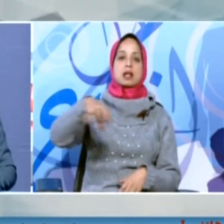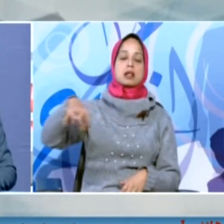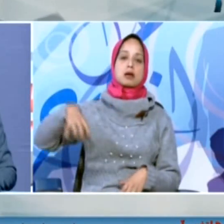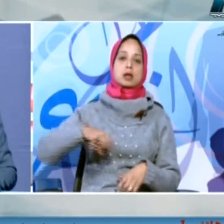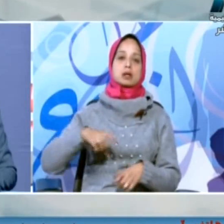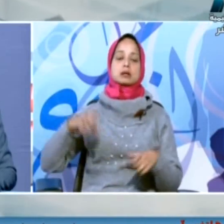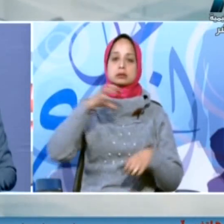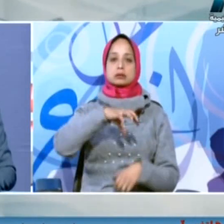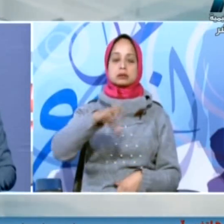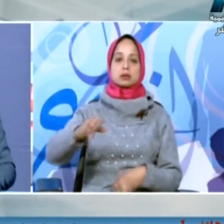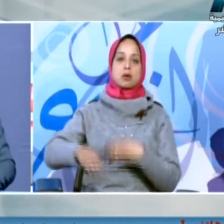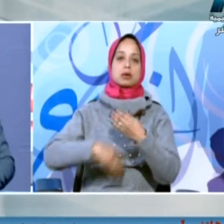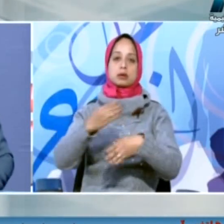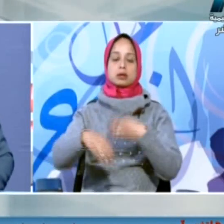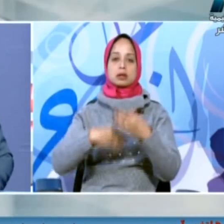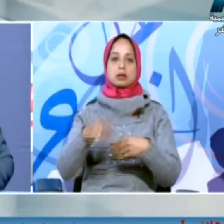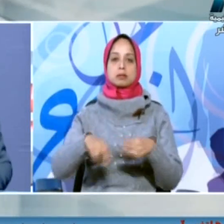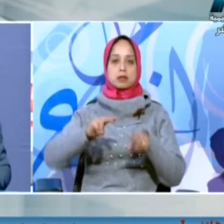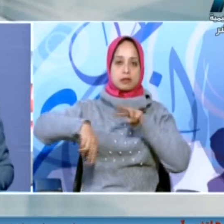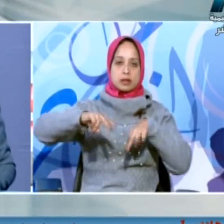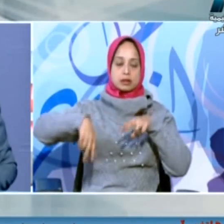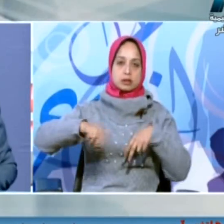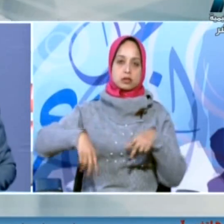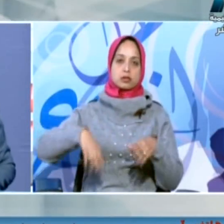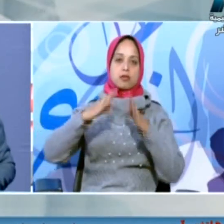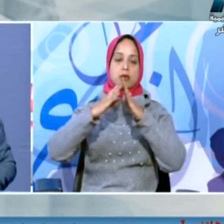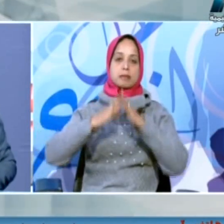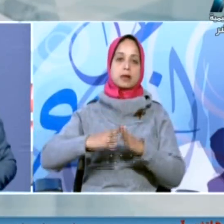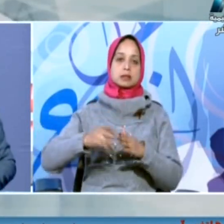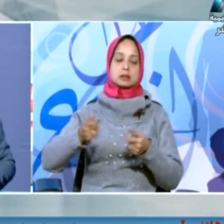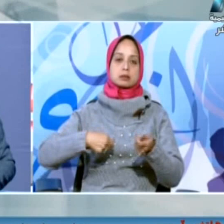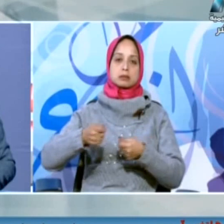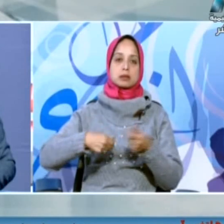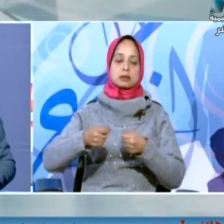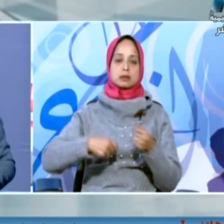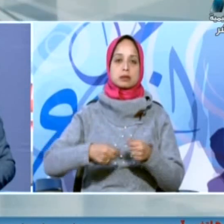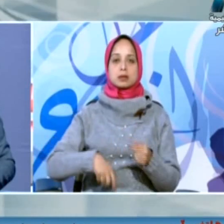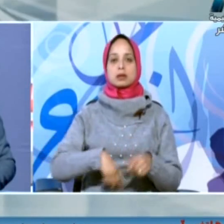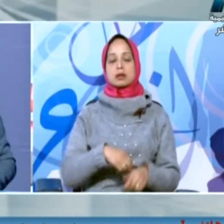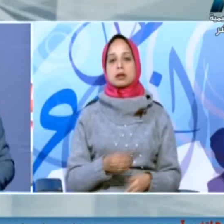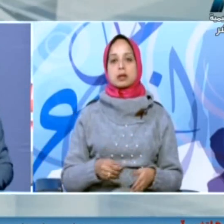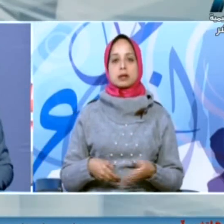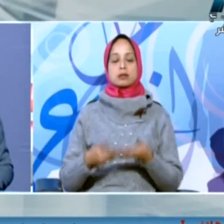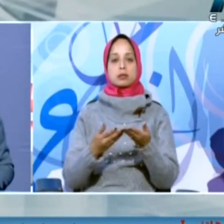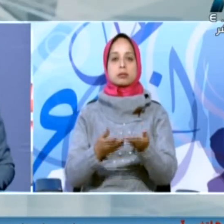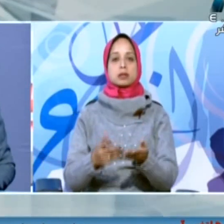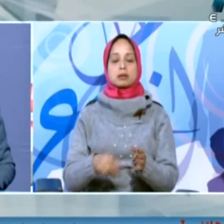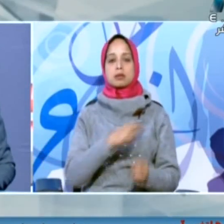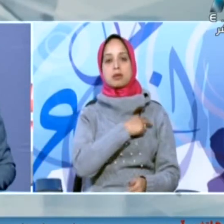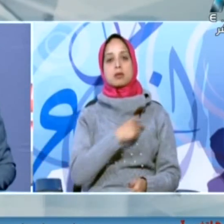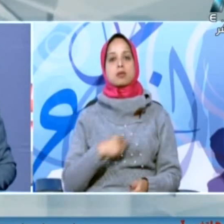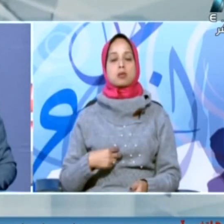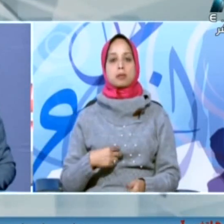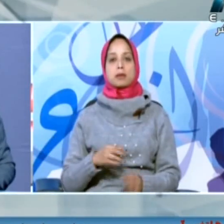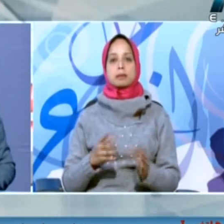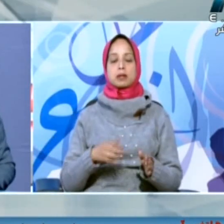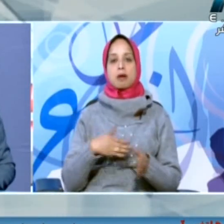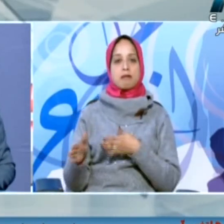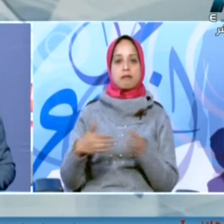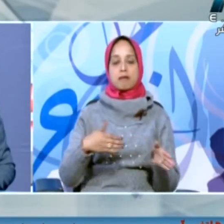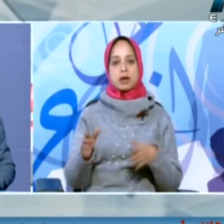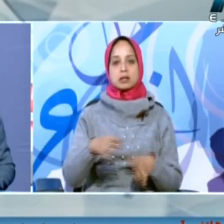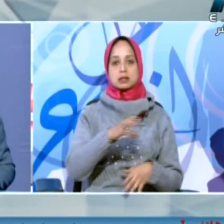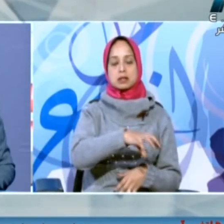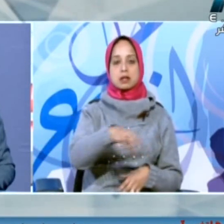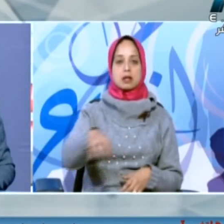لبحث احوال مصر الماليه وتحديد العلاقه بين املاك الدائره الثانيه والدومين والحكومه، وفصل هذه الاملاك